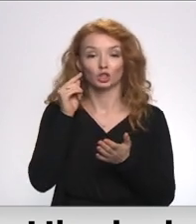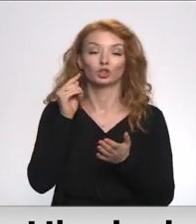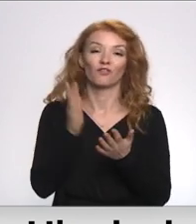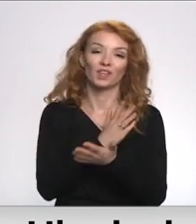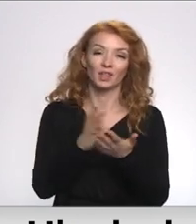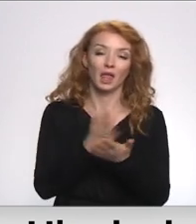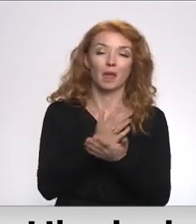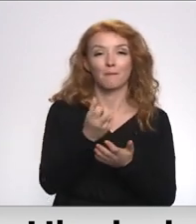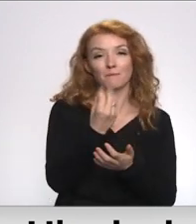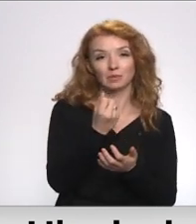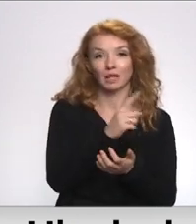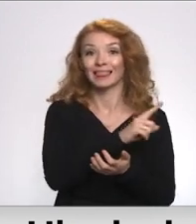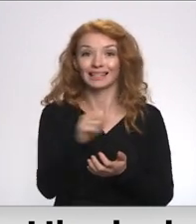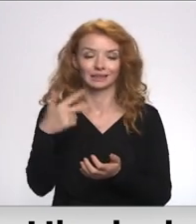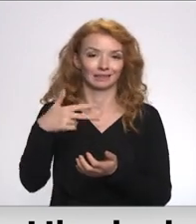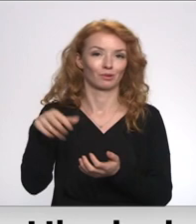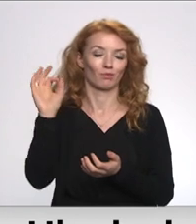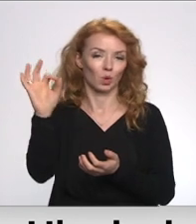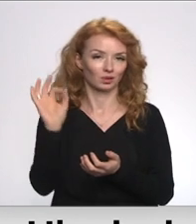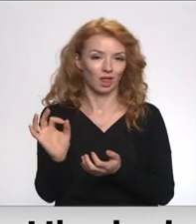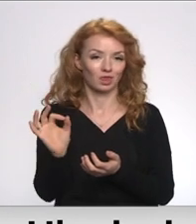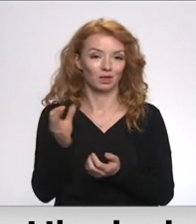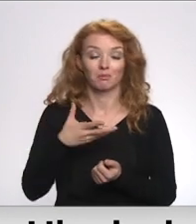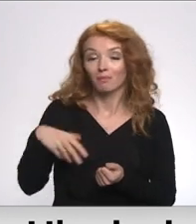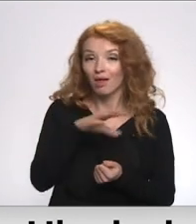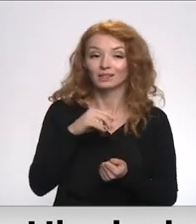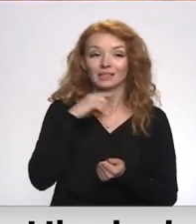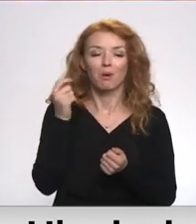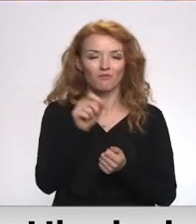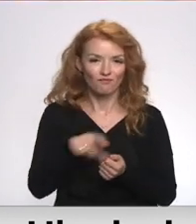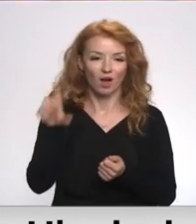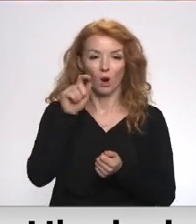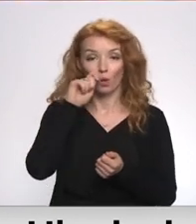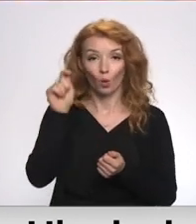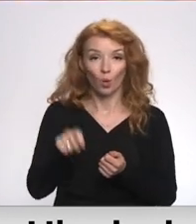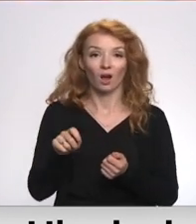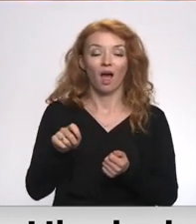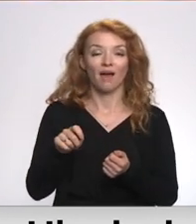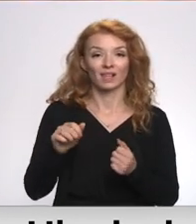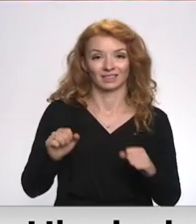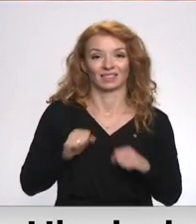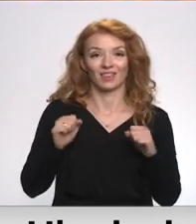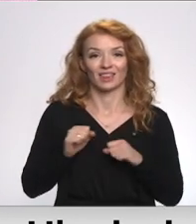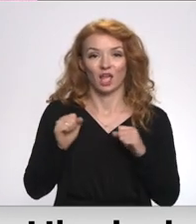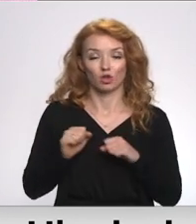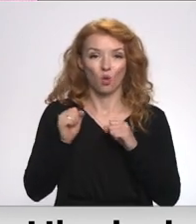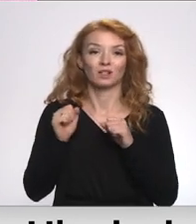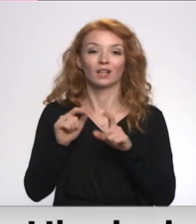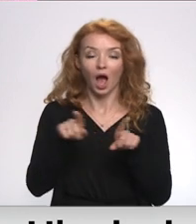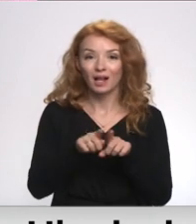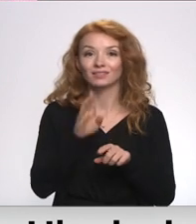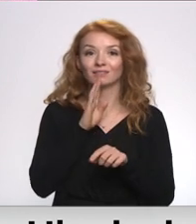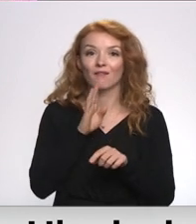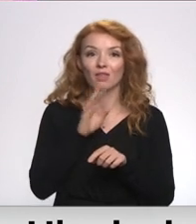daudzos sektoros pat līdz 30%. Mēs gribam vairāk. Ukrainas centienos sievietes arī